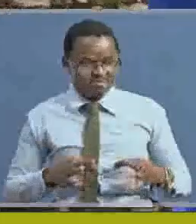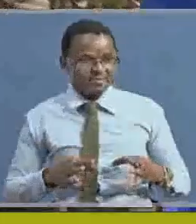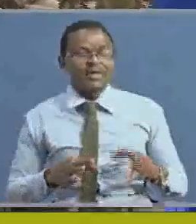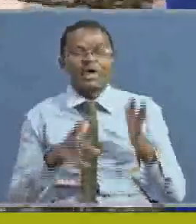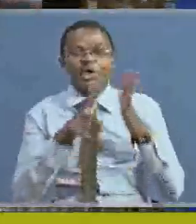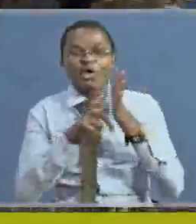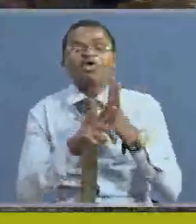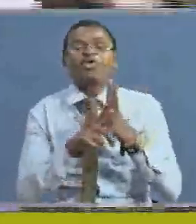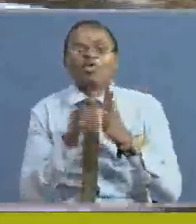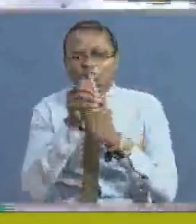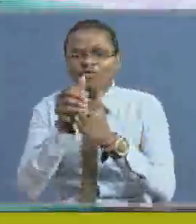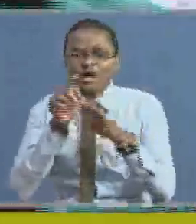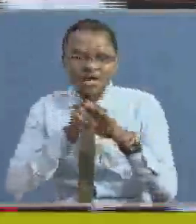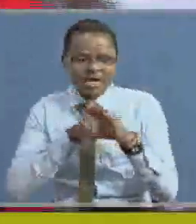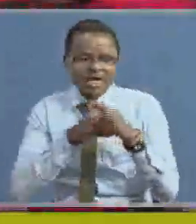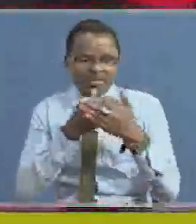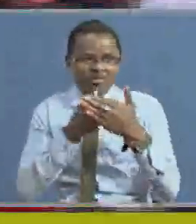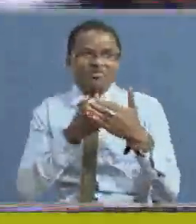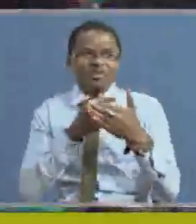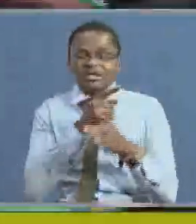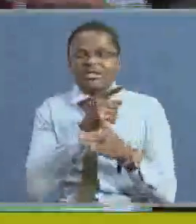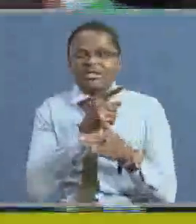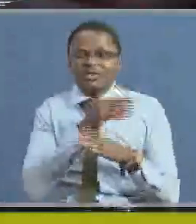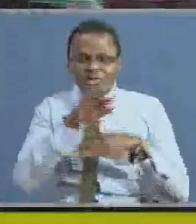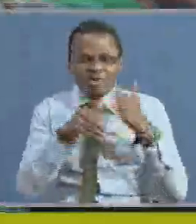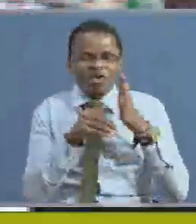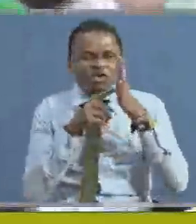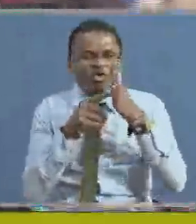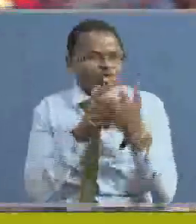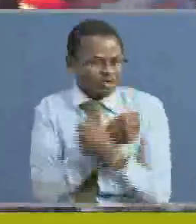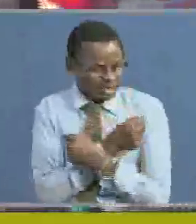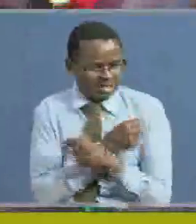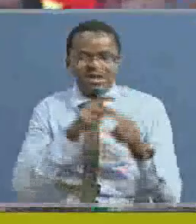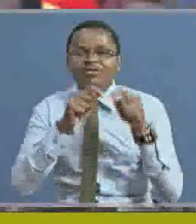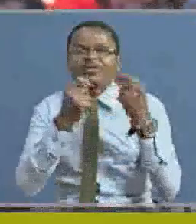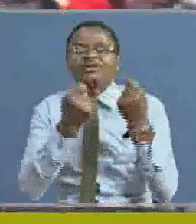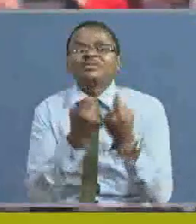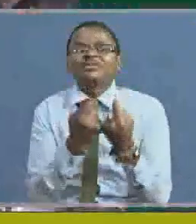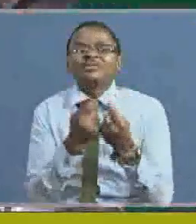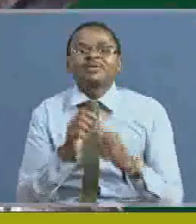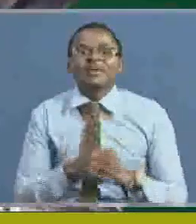na sheria zinazofuatwa kabla na wakati wa mechi. Haya yote ili kuonyesha mapenzi yao kwa timu.